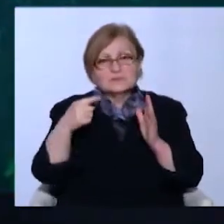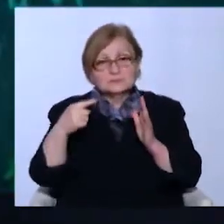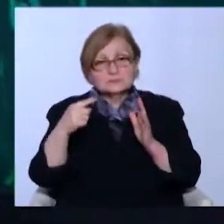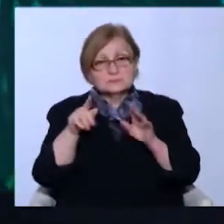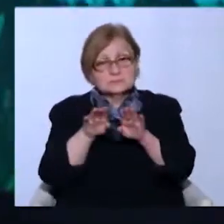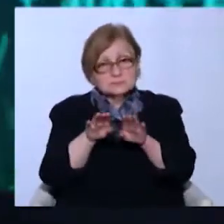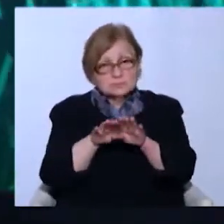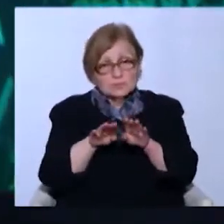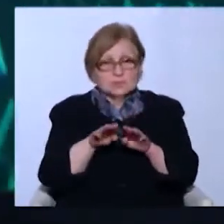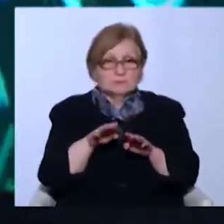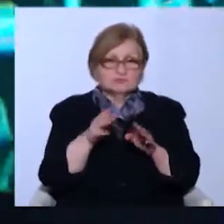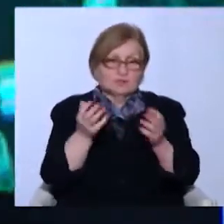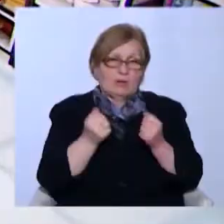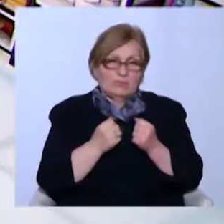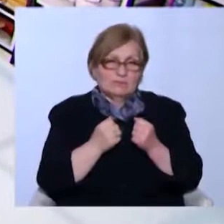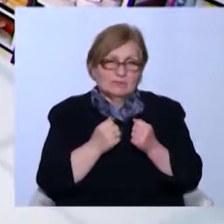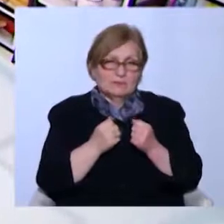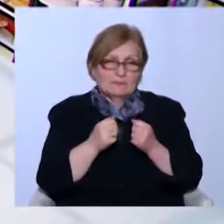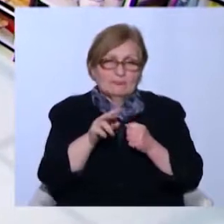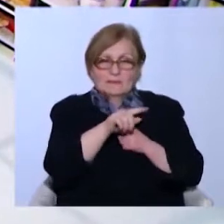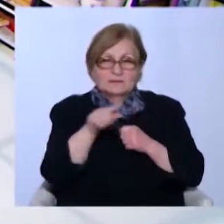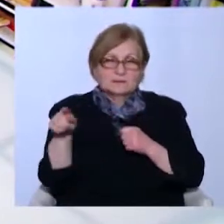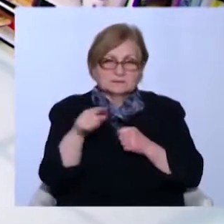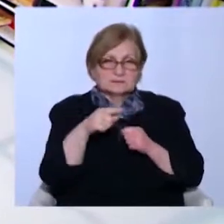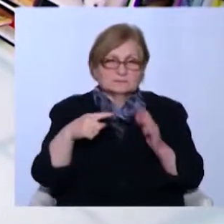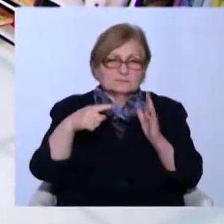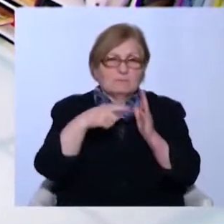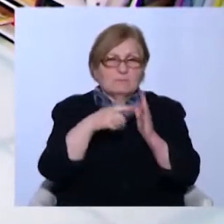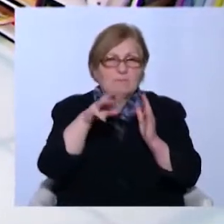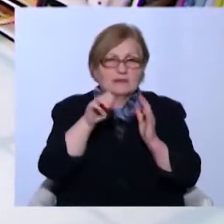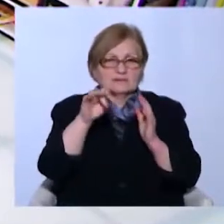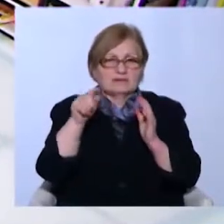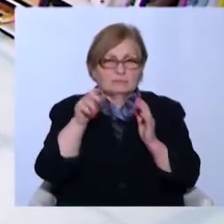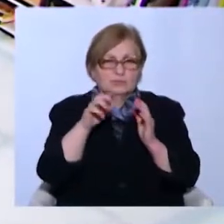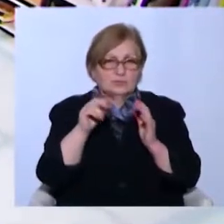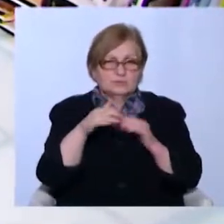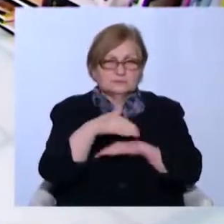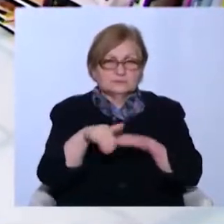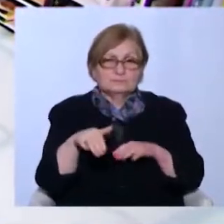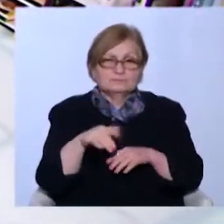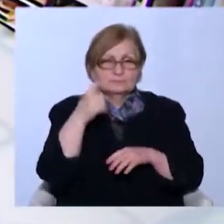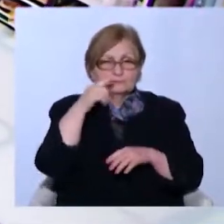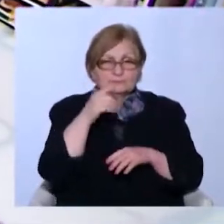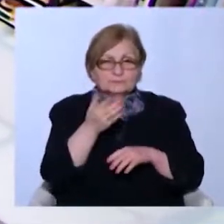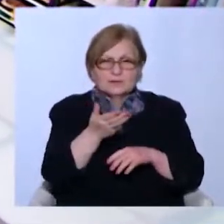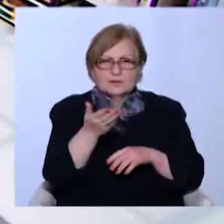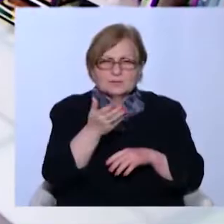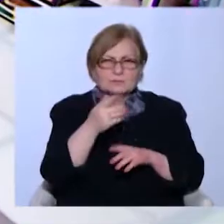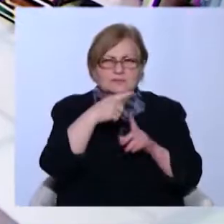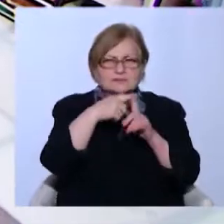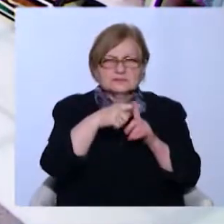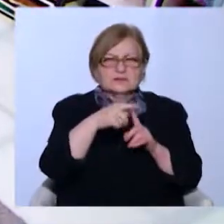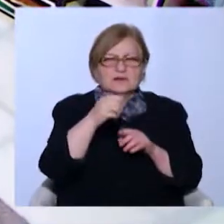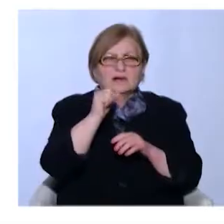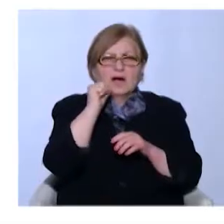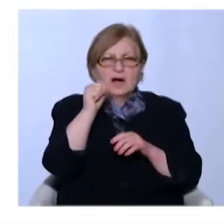არის, მაშინ მიიღება ერთმანეთის მართობული წრფეები. ამოცანა კი ასეთია: რომელი წრფივი ფუნქციის გრაფიკი